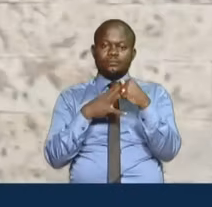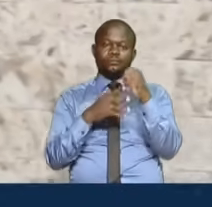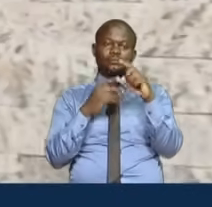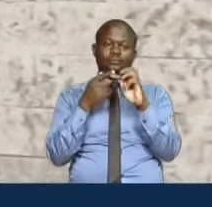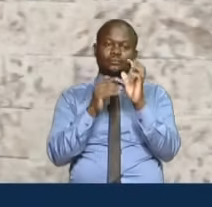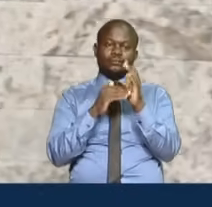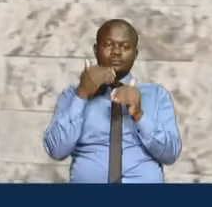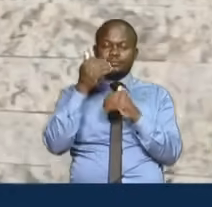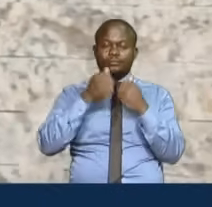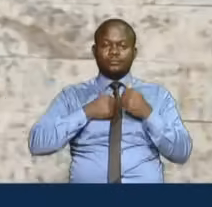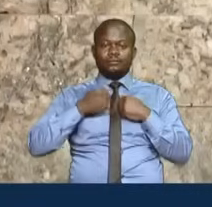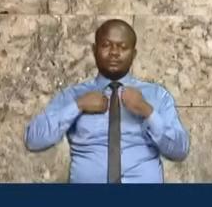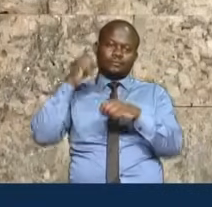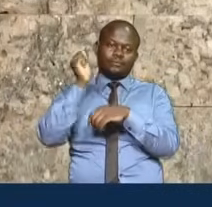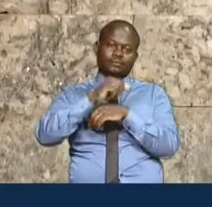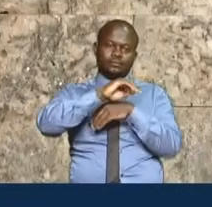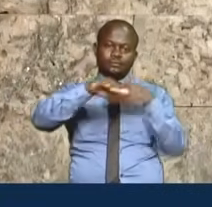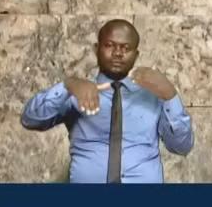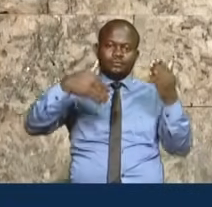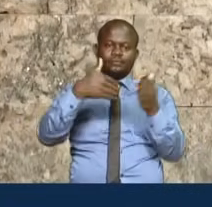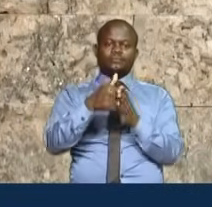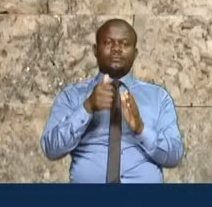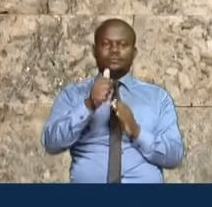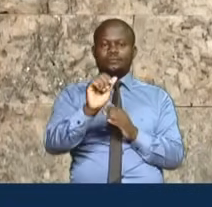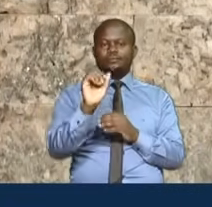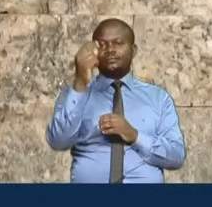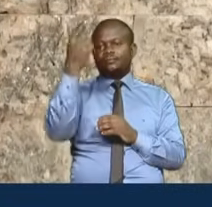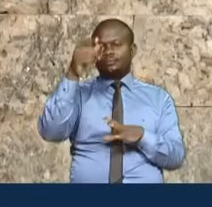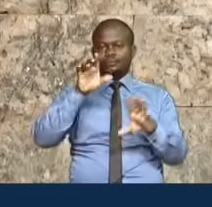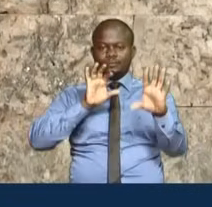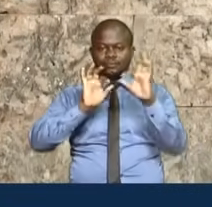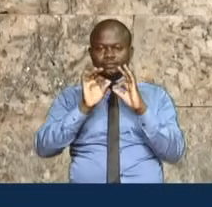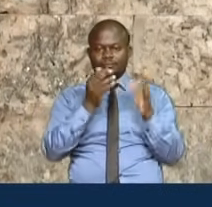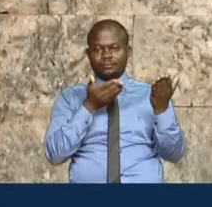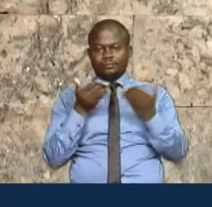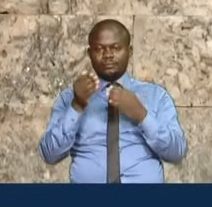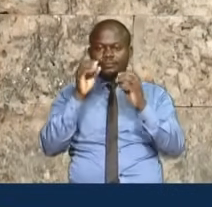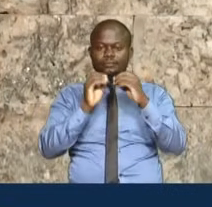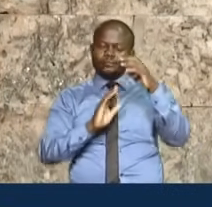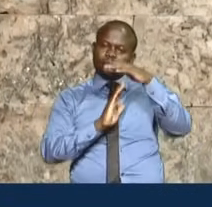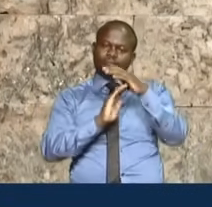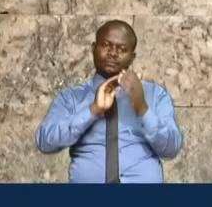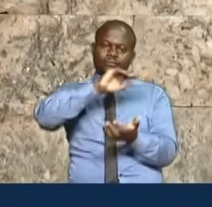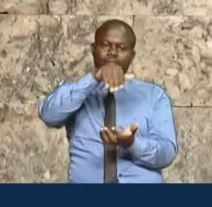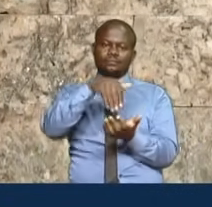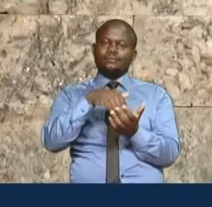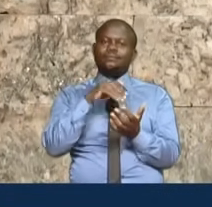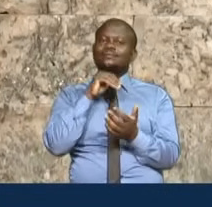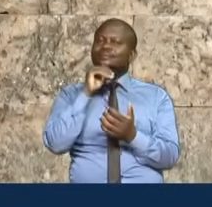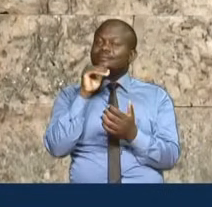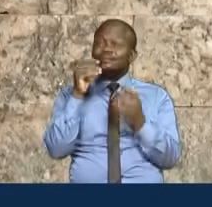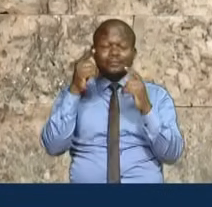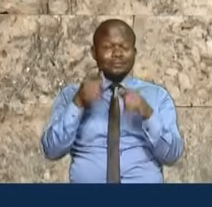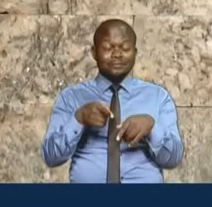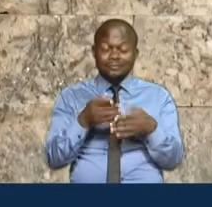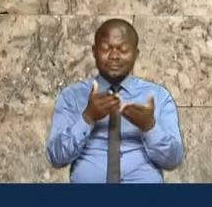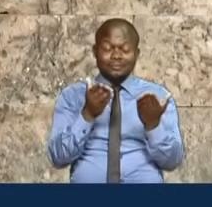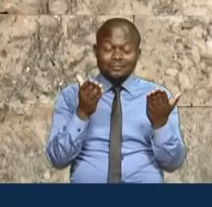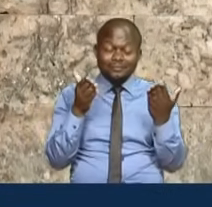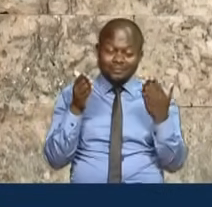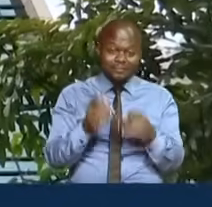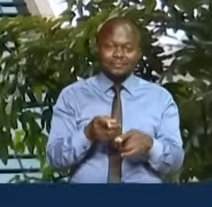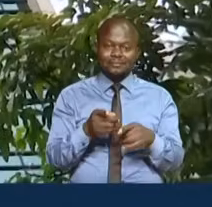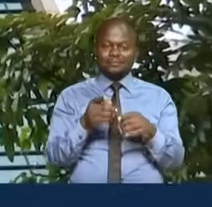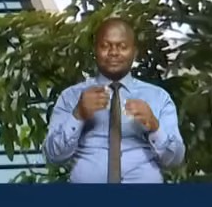u Rwanda rwarabihize byose rube rwo rutoranywa kwakira icyicaro gikuru cy'iki kigo. Ntabwo rero byaje gutyo kurutoranya,